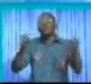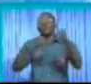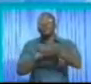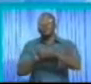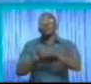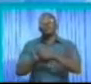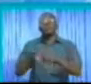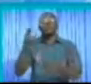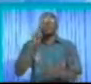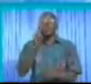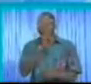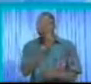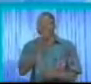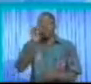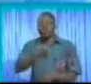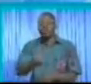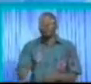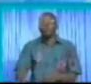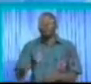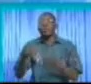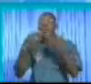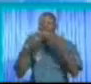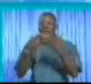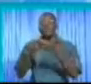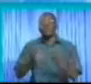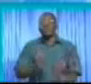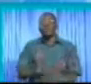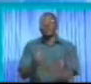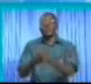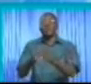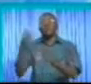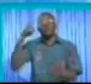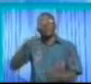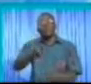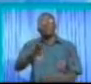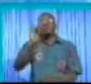tourisme de Ouagadougou. Merci d'avoir suivi ce journal. Fousseni